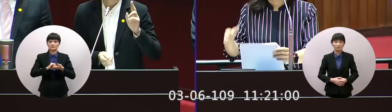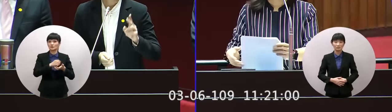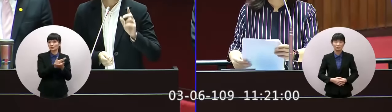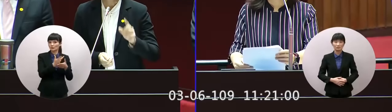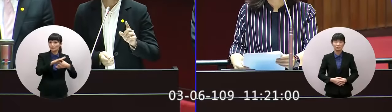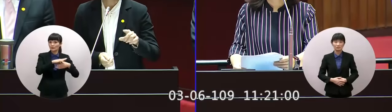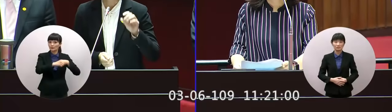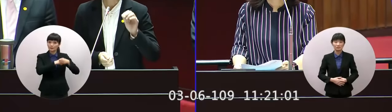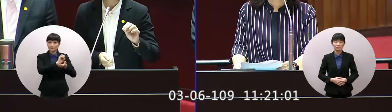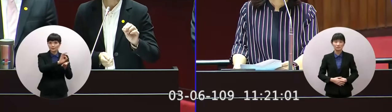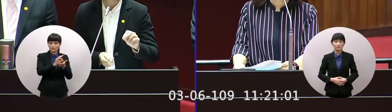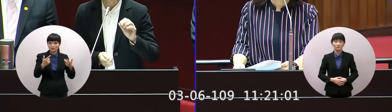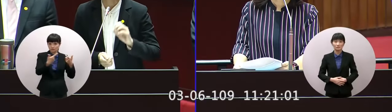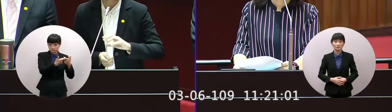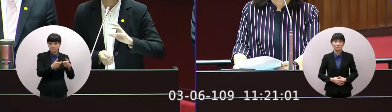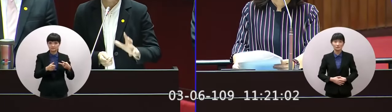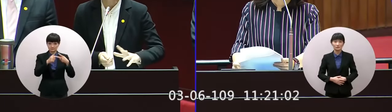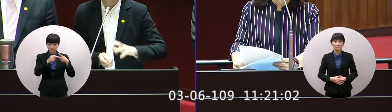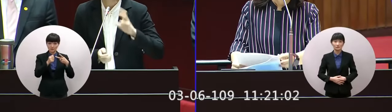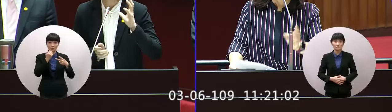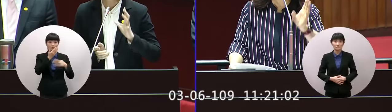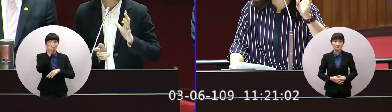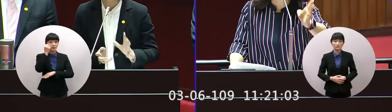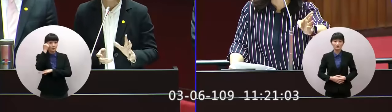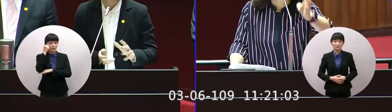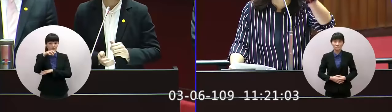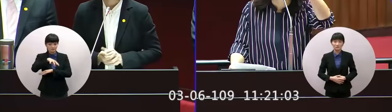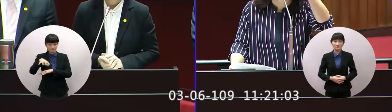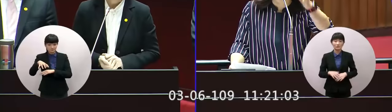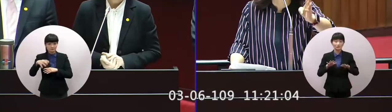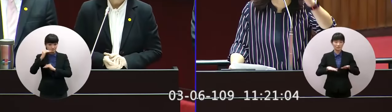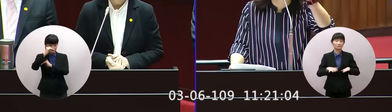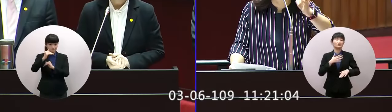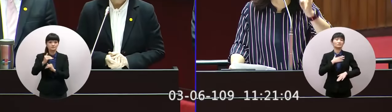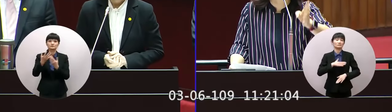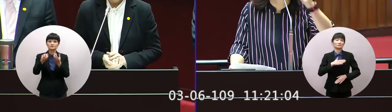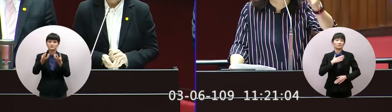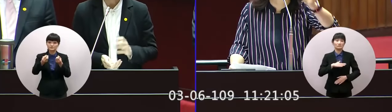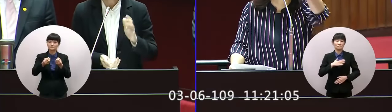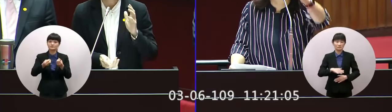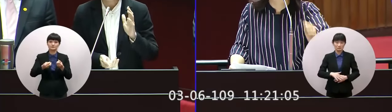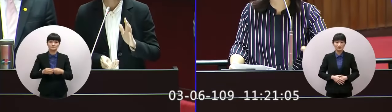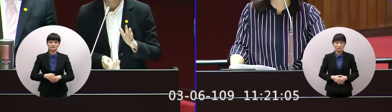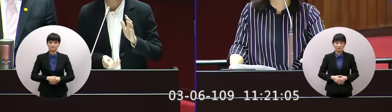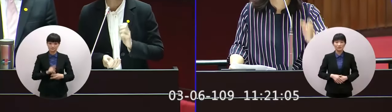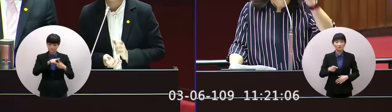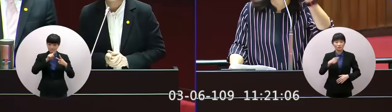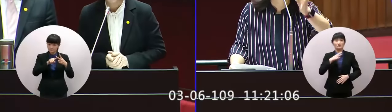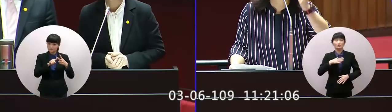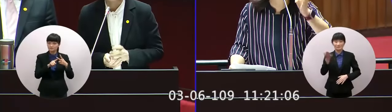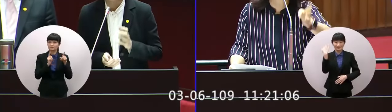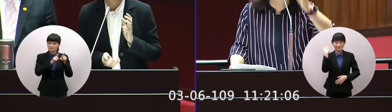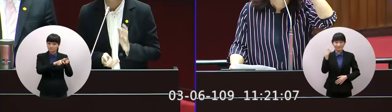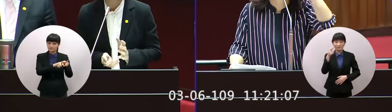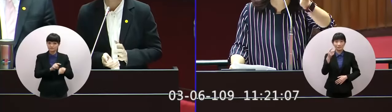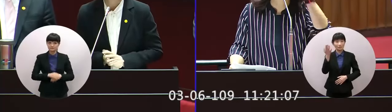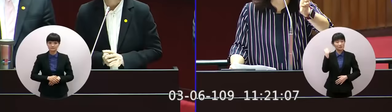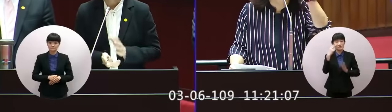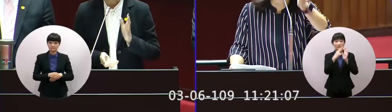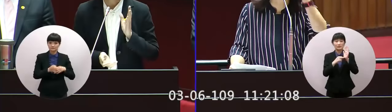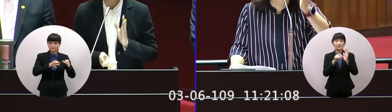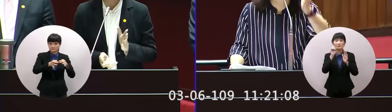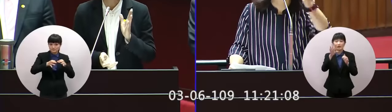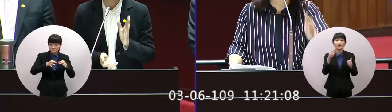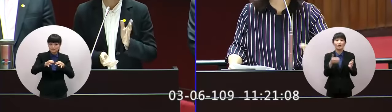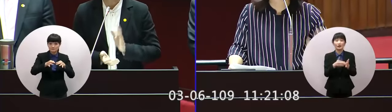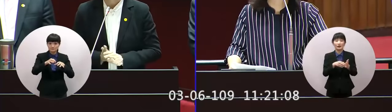二。不需要当地使用，全国都可以使用。 我们已经知道不用当地，这我刚已经说了。我刚已经说，请